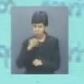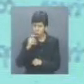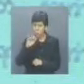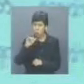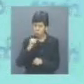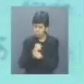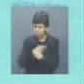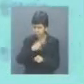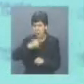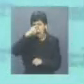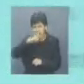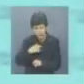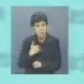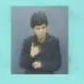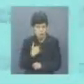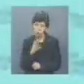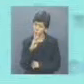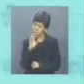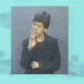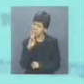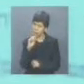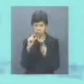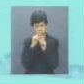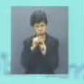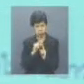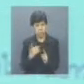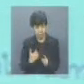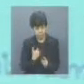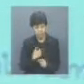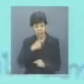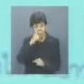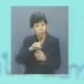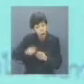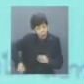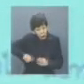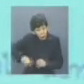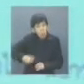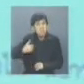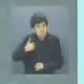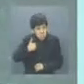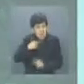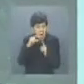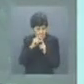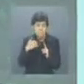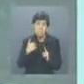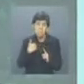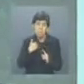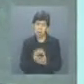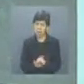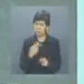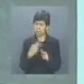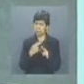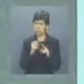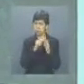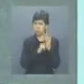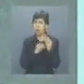ภาษาไทยไม่น้อยกว่า679คำขณะที่ภาษาเขมรพบมากในราชาศัพท์หรือแม้กระทั่งชื่อจังหวัดเช่นฉะ